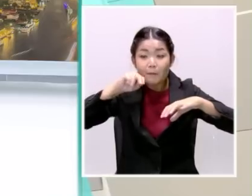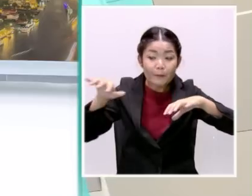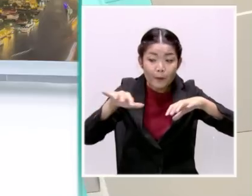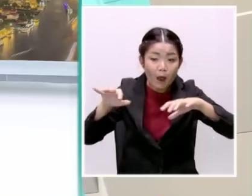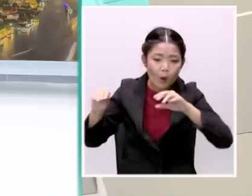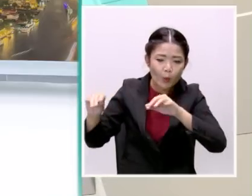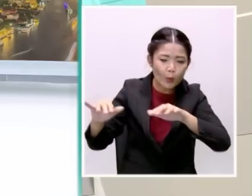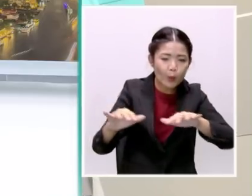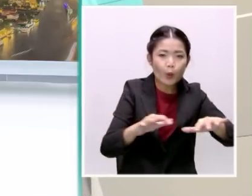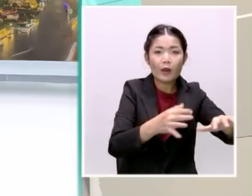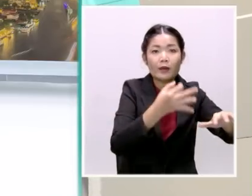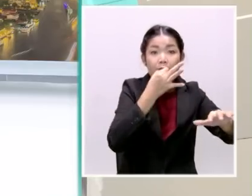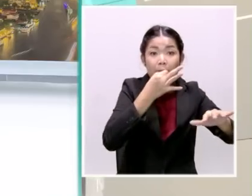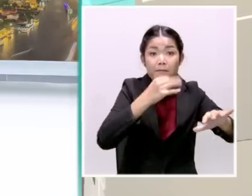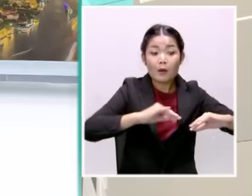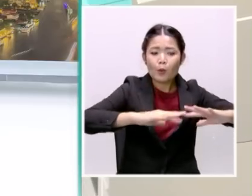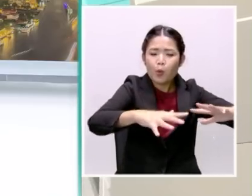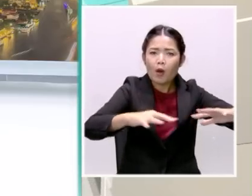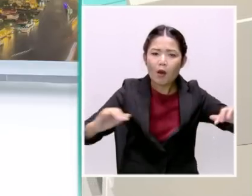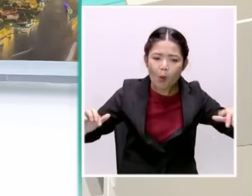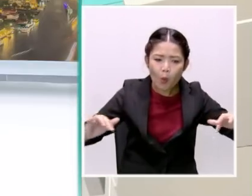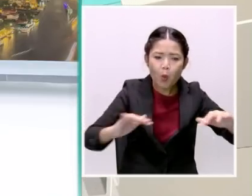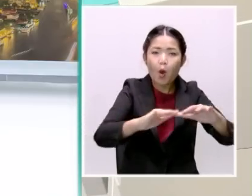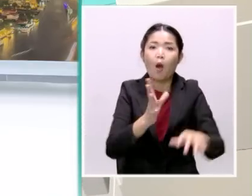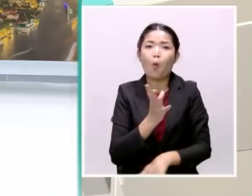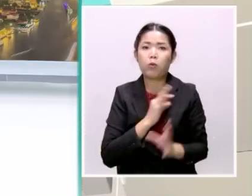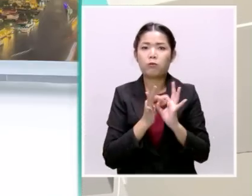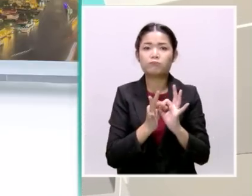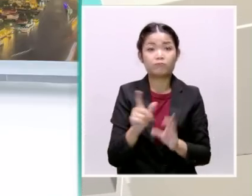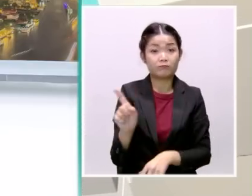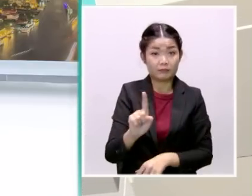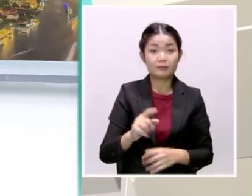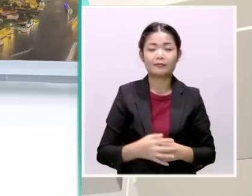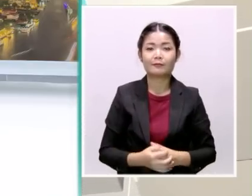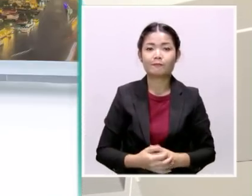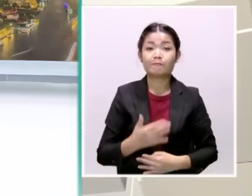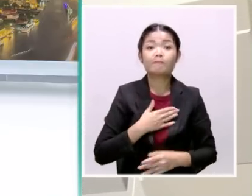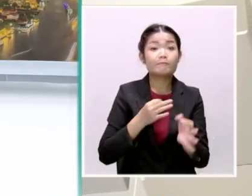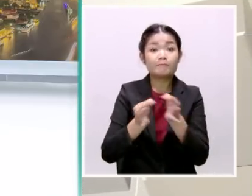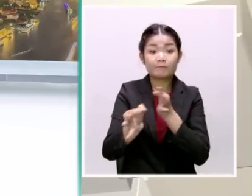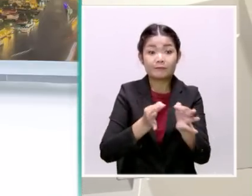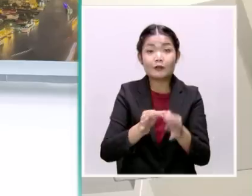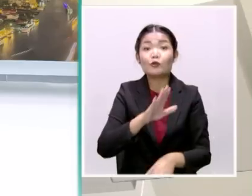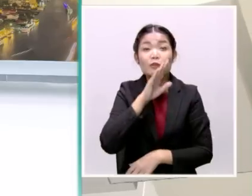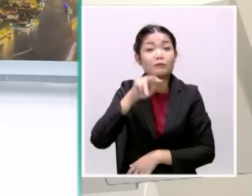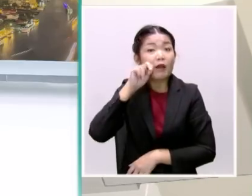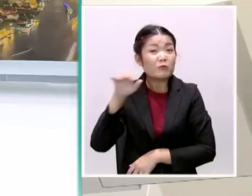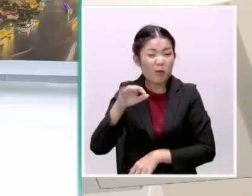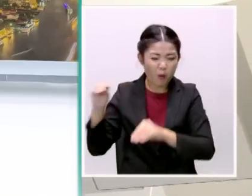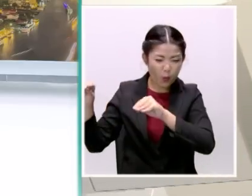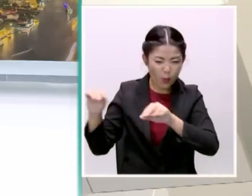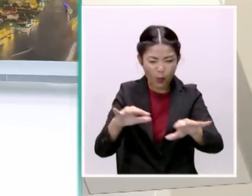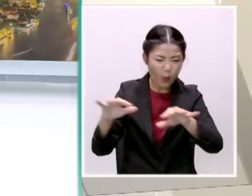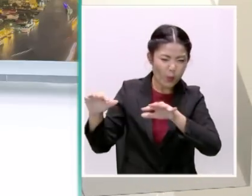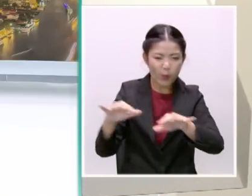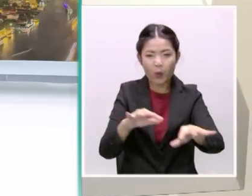นั้นทะลักลสุดทะเลมั่ากลวขนาไหนอาจาร์คืจริ ๆ แล้วถ้าเกิดมน้จืดมันลงมาเย ๆ